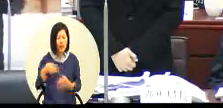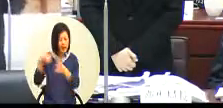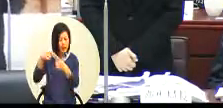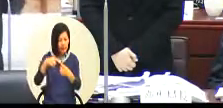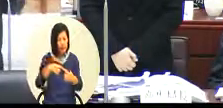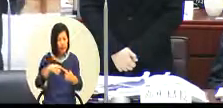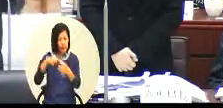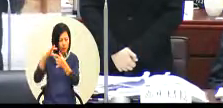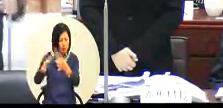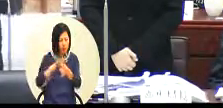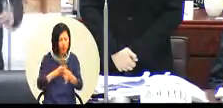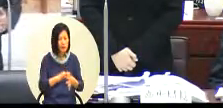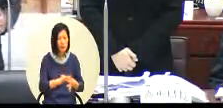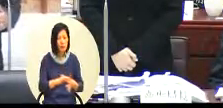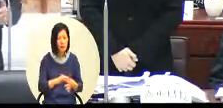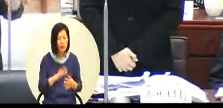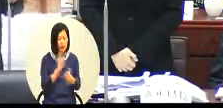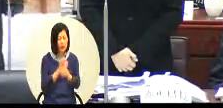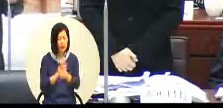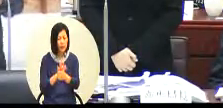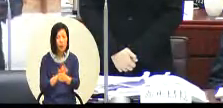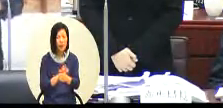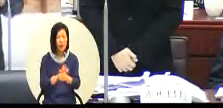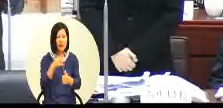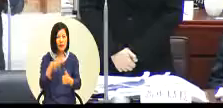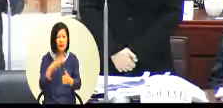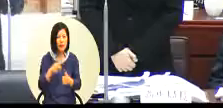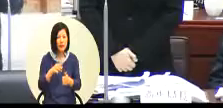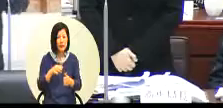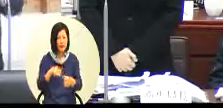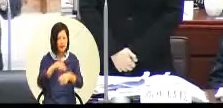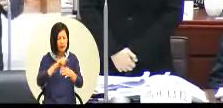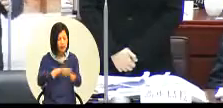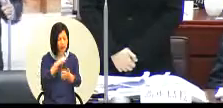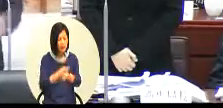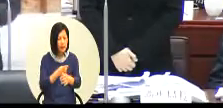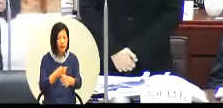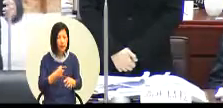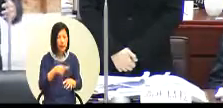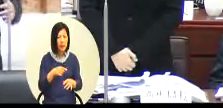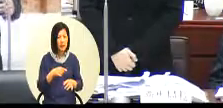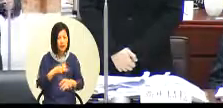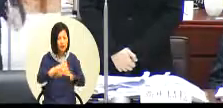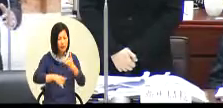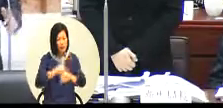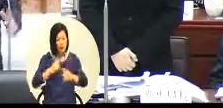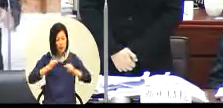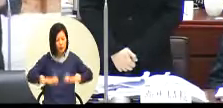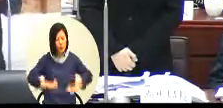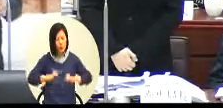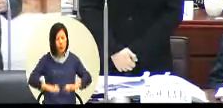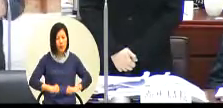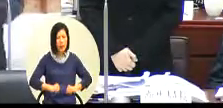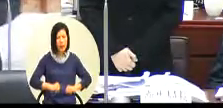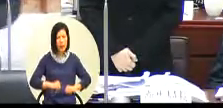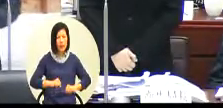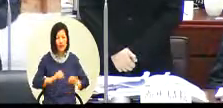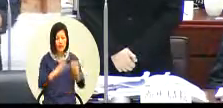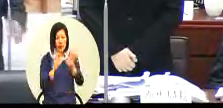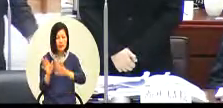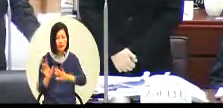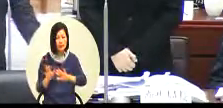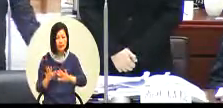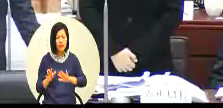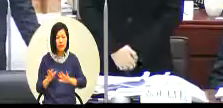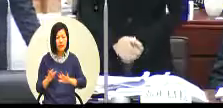要在这上面来协助它，让它的整个的一个功能，它的整个健康的一个功能，不要是一下就